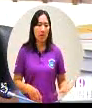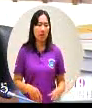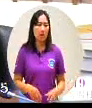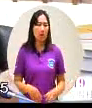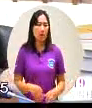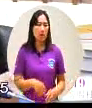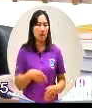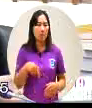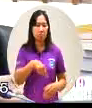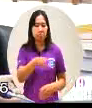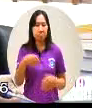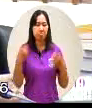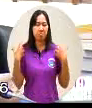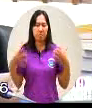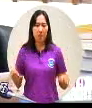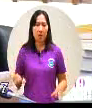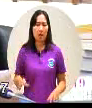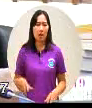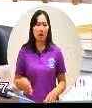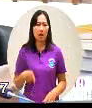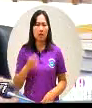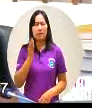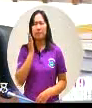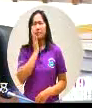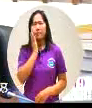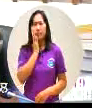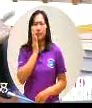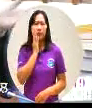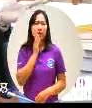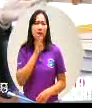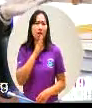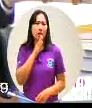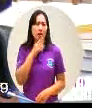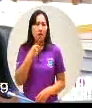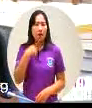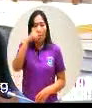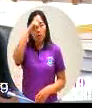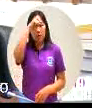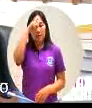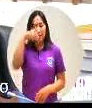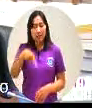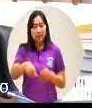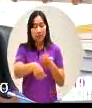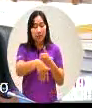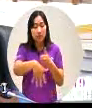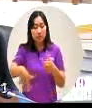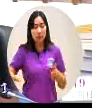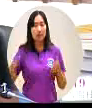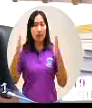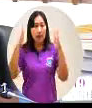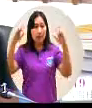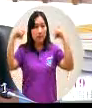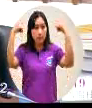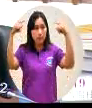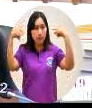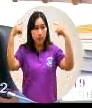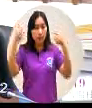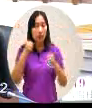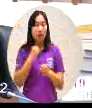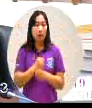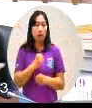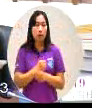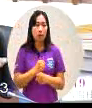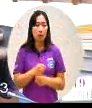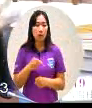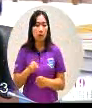去，这看我无采得好啊！我一直唔盲讲啊，这套系统会当正常运作，真济即个破案靠我这套，结